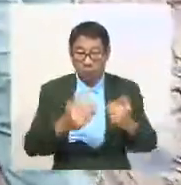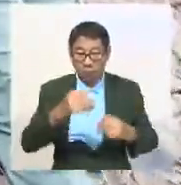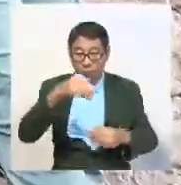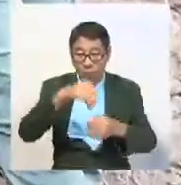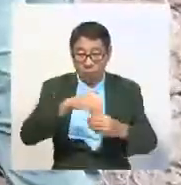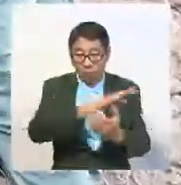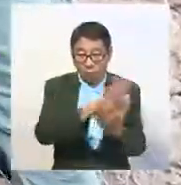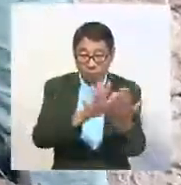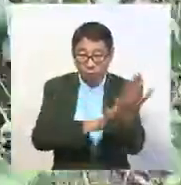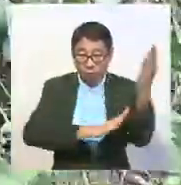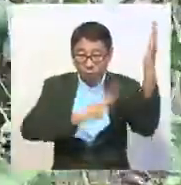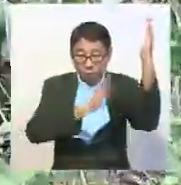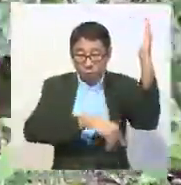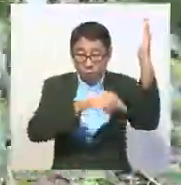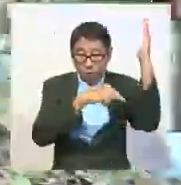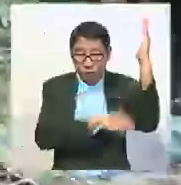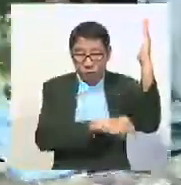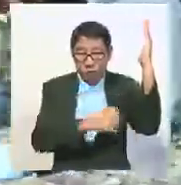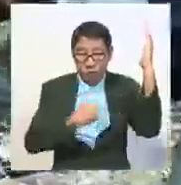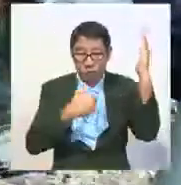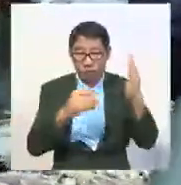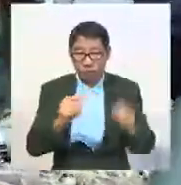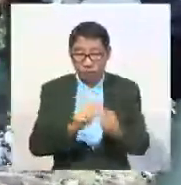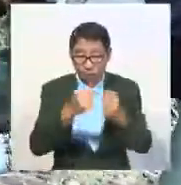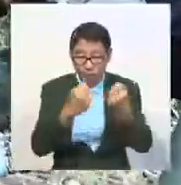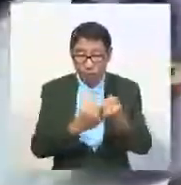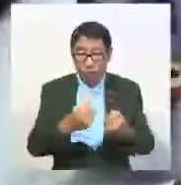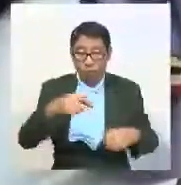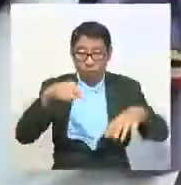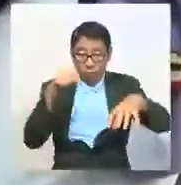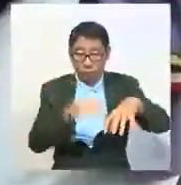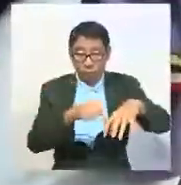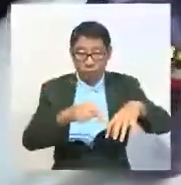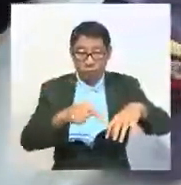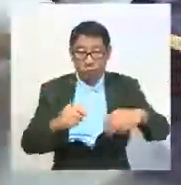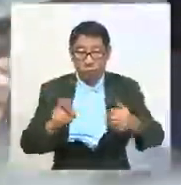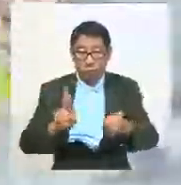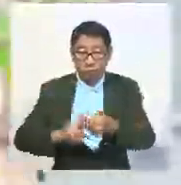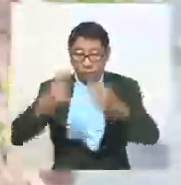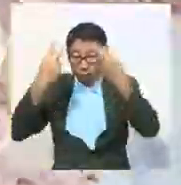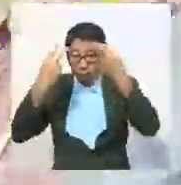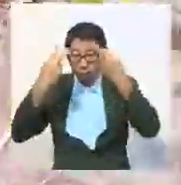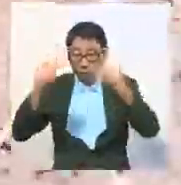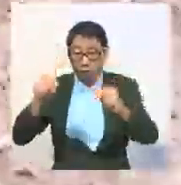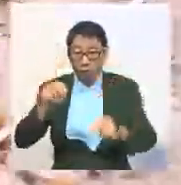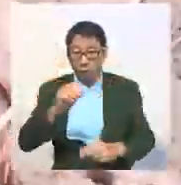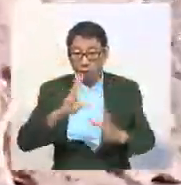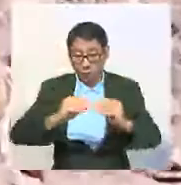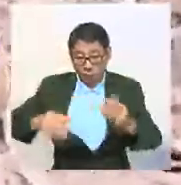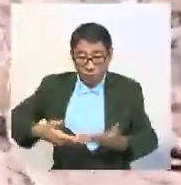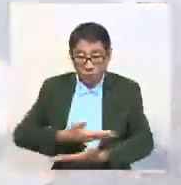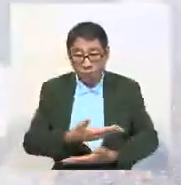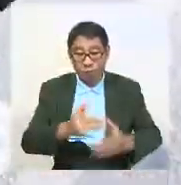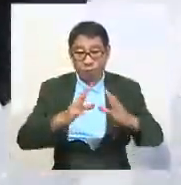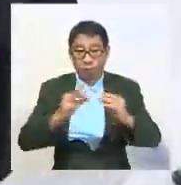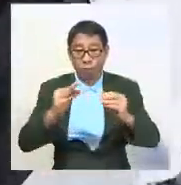ราชอาณาจักรในพื้นที่จังหวัดชายแดนภาคใต้อีกหนึ่งอำเภอวันนี้พลเอกประวิตรวงษ์สุวรรณรองนายกรัฐมนตรีก็จะประชุมพิจาร